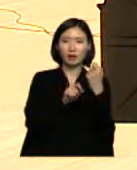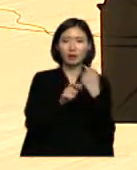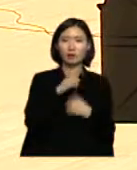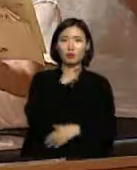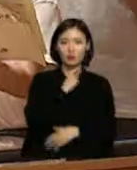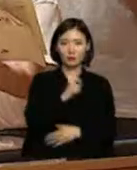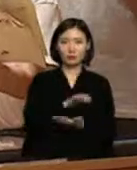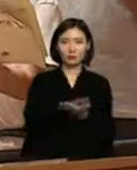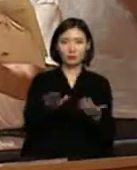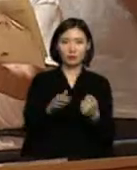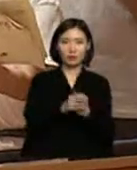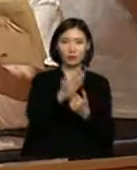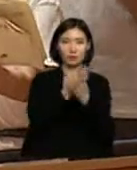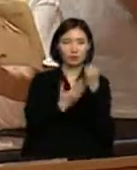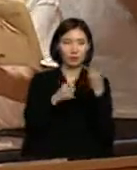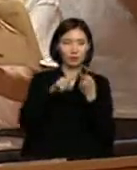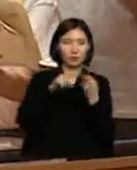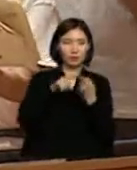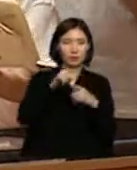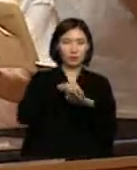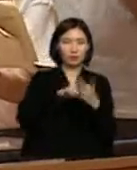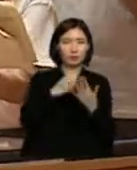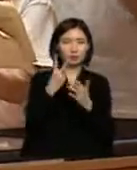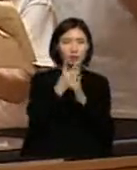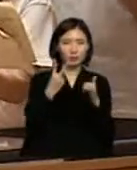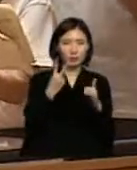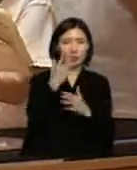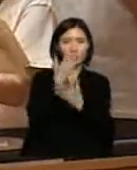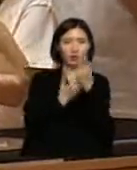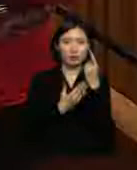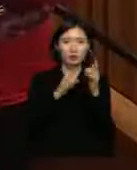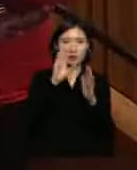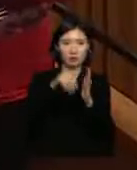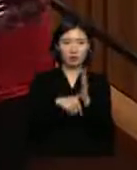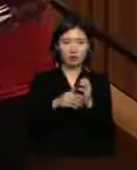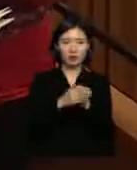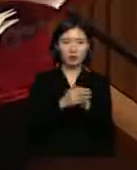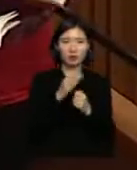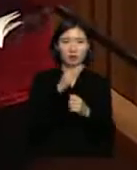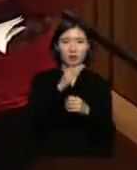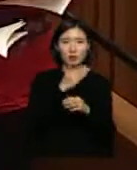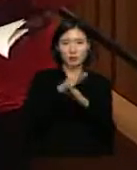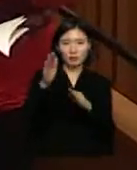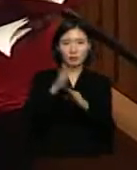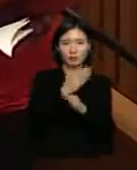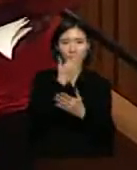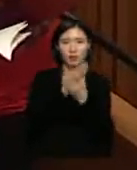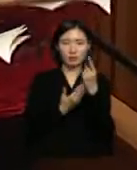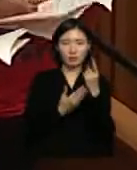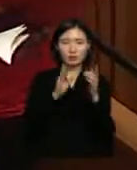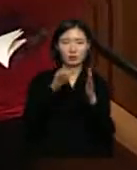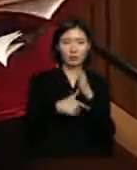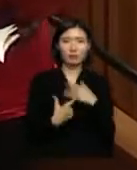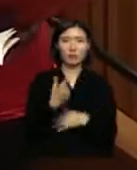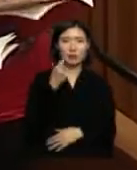바람입니다. 통일에 대한 마음으로 2천 명이 하나가 된 순간, 남과 북이 하나가 되는 순간도